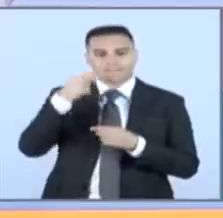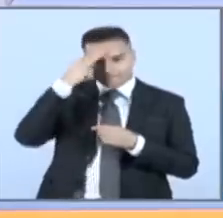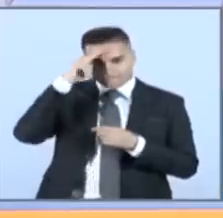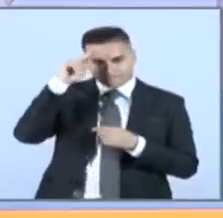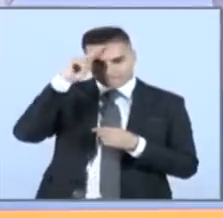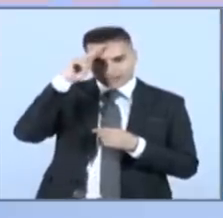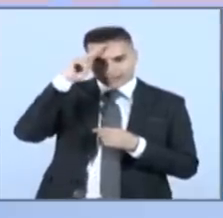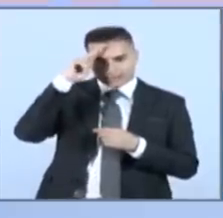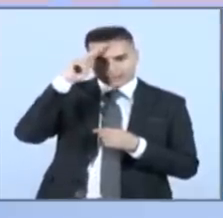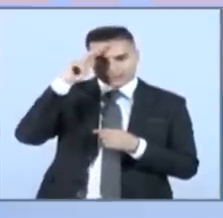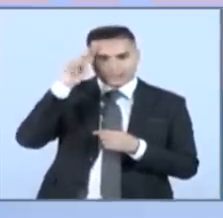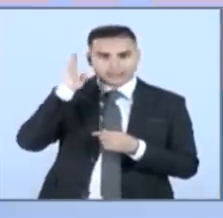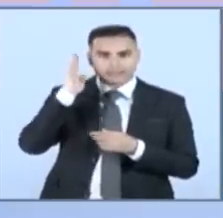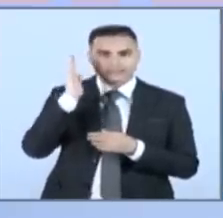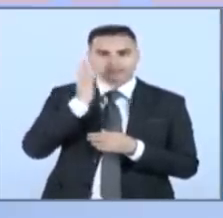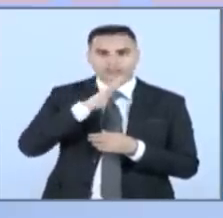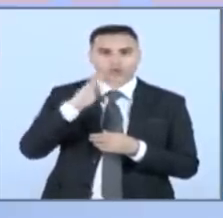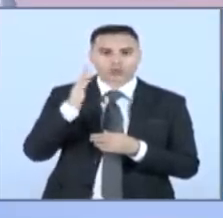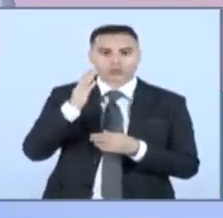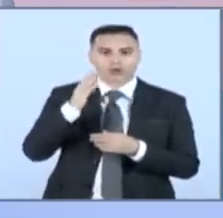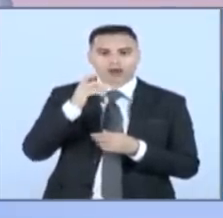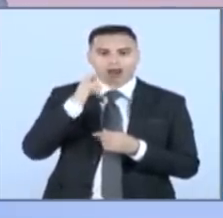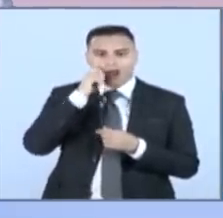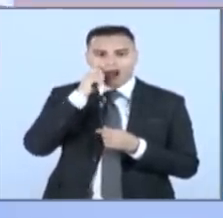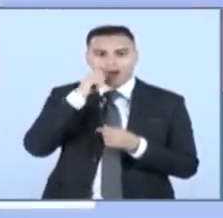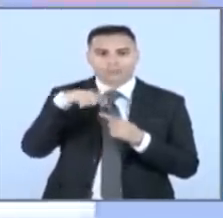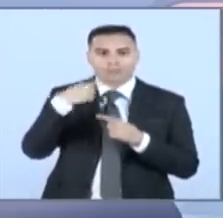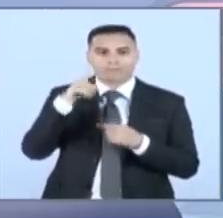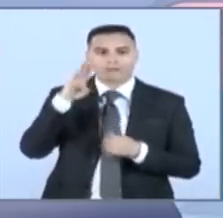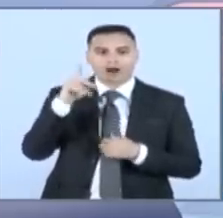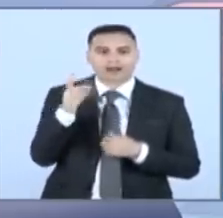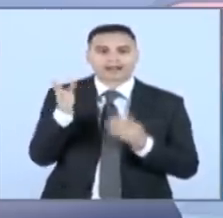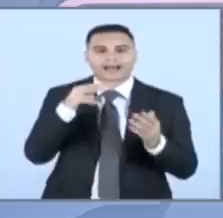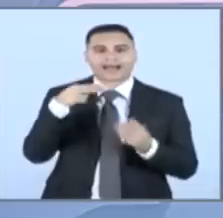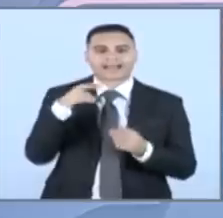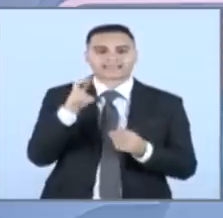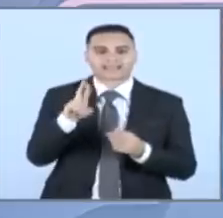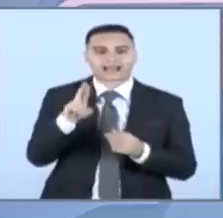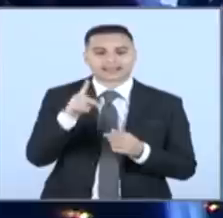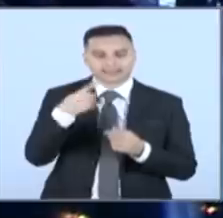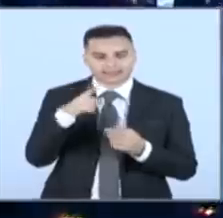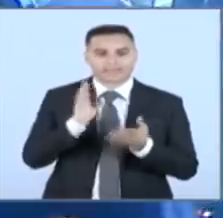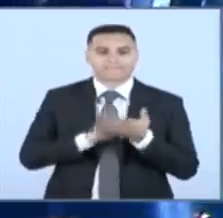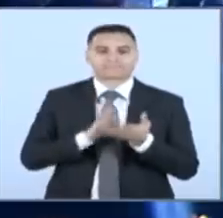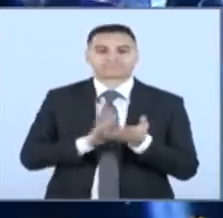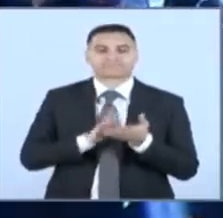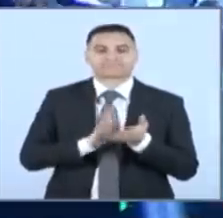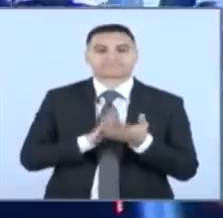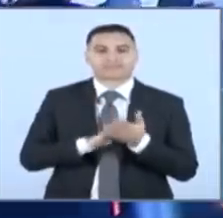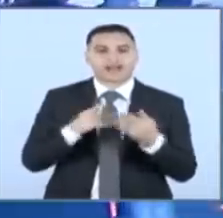هو؟ مين بقى؟ أبو بكر عزت. أبو بكر عزت الهدف الأول. مش معقول إيه اللي